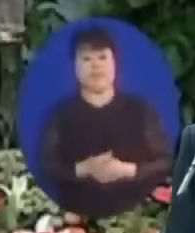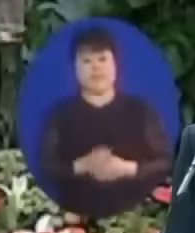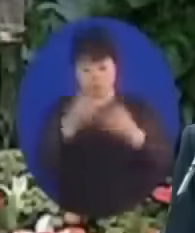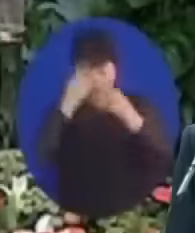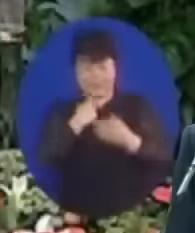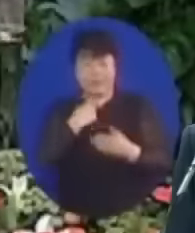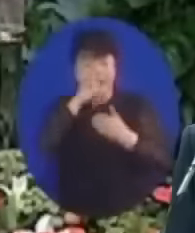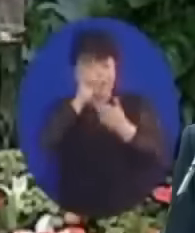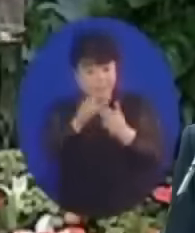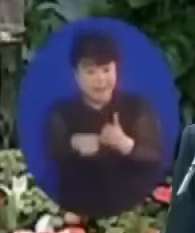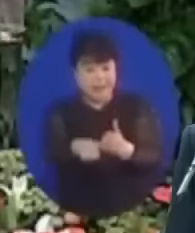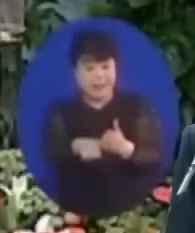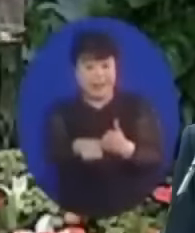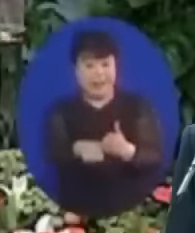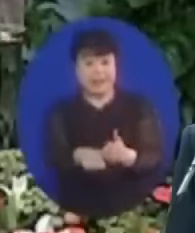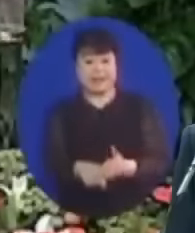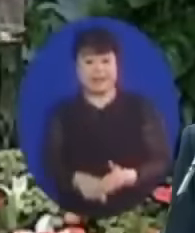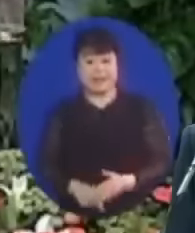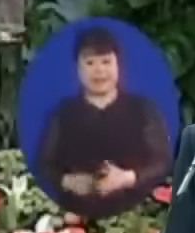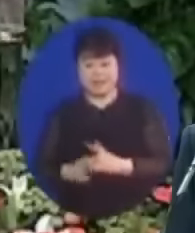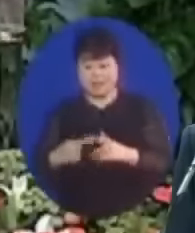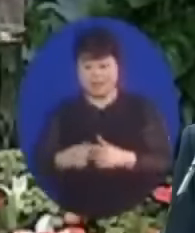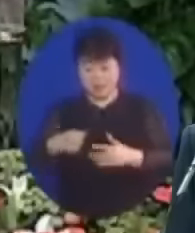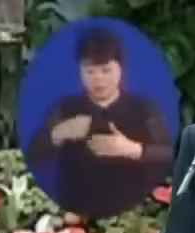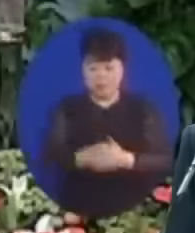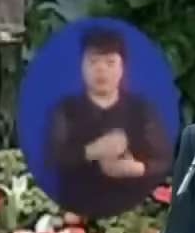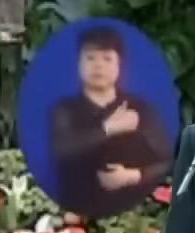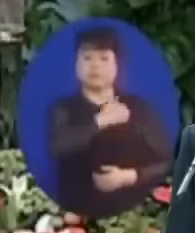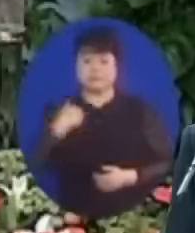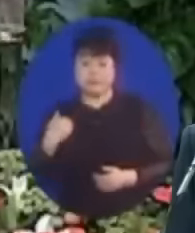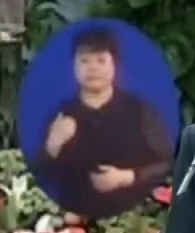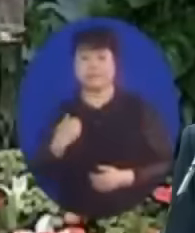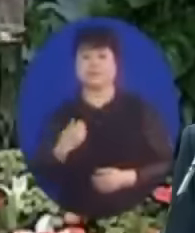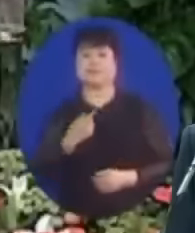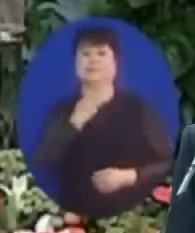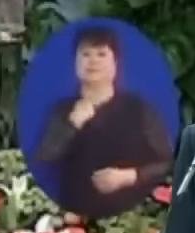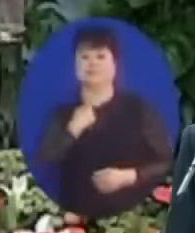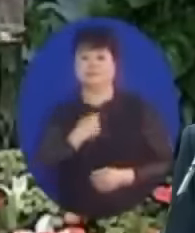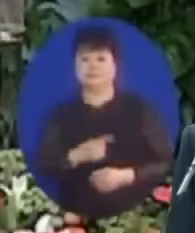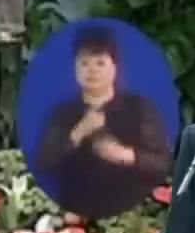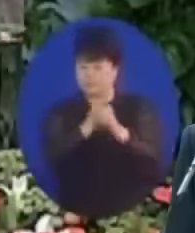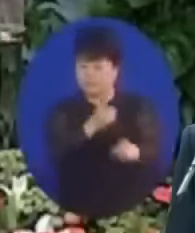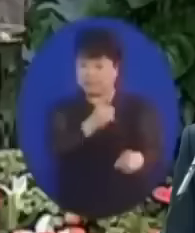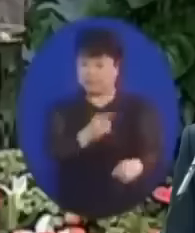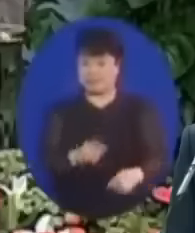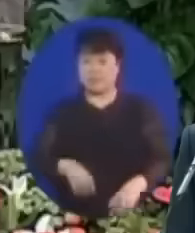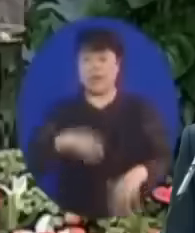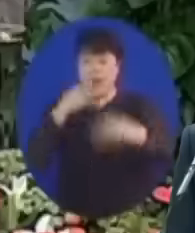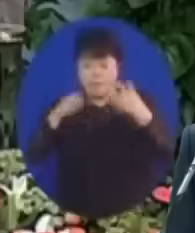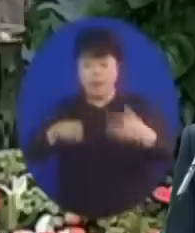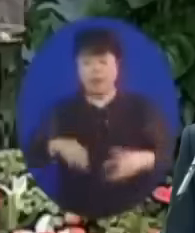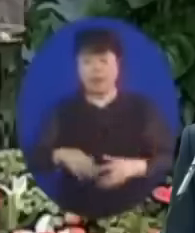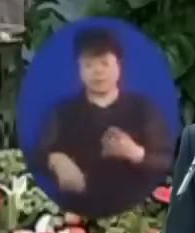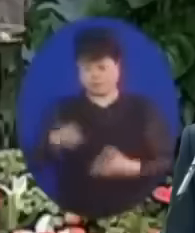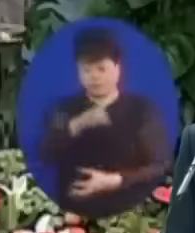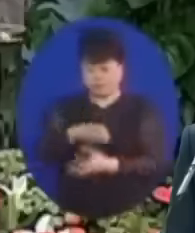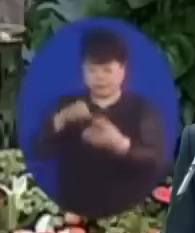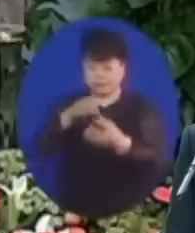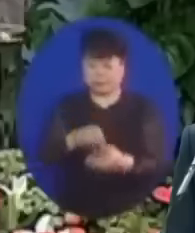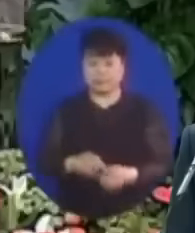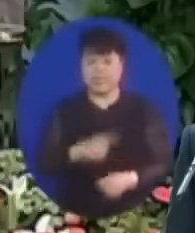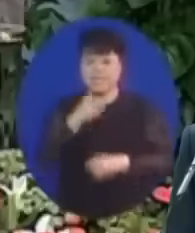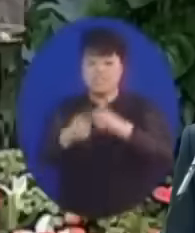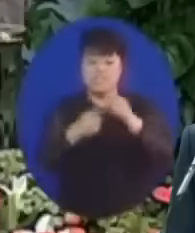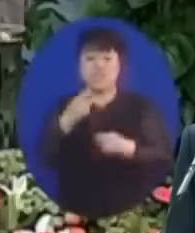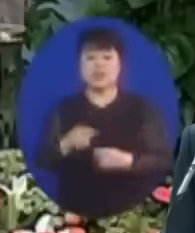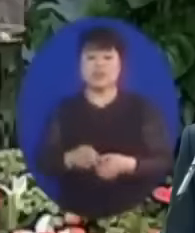고난을 당한다면 이해와 용기를 갖고 당당하게 고난을 당해야 되는 것입니다. 비바람이 심한 곳에서 천년을 서 있다는